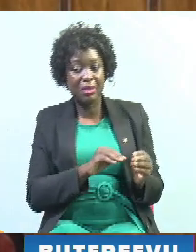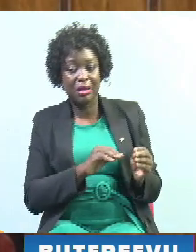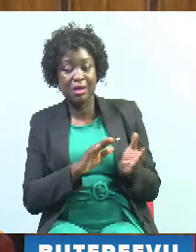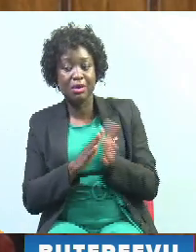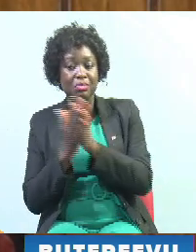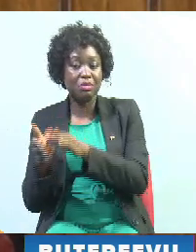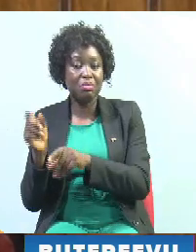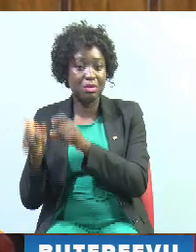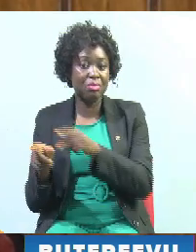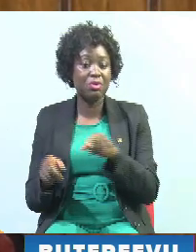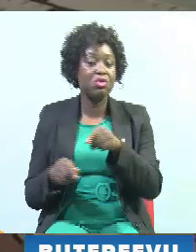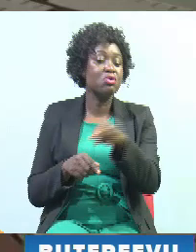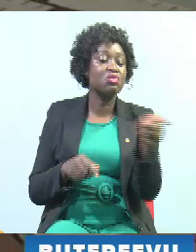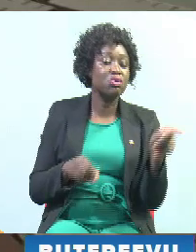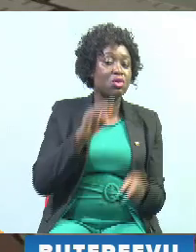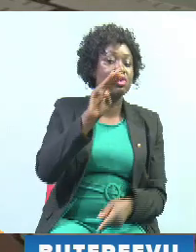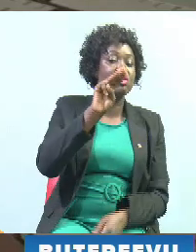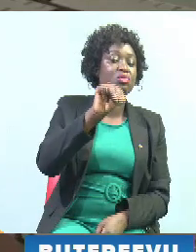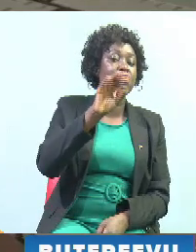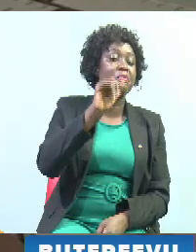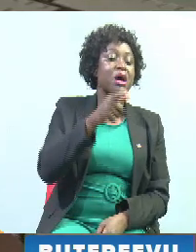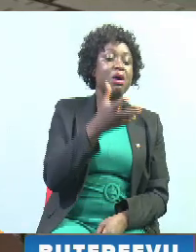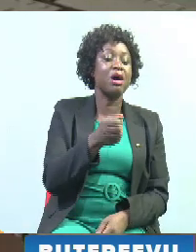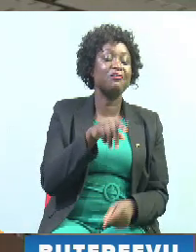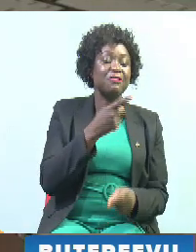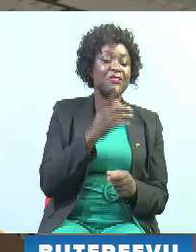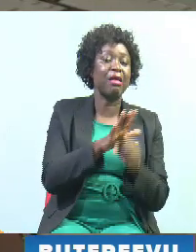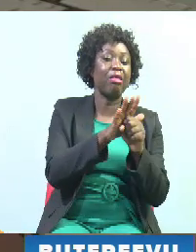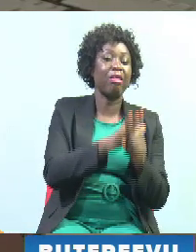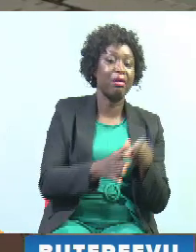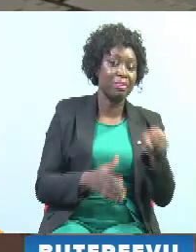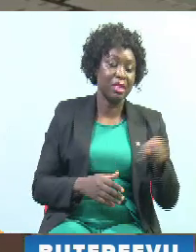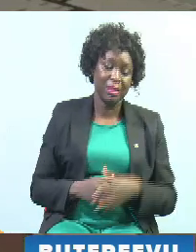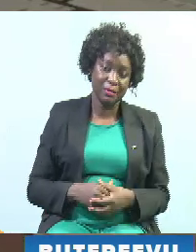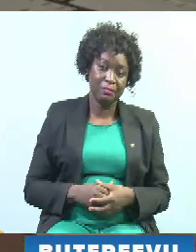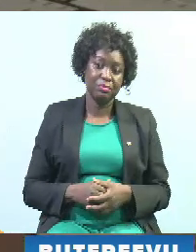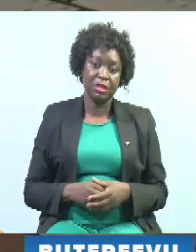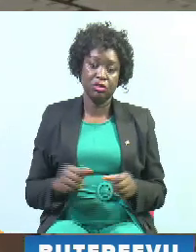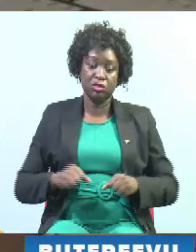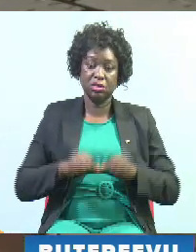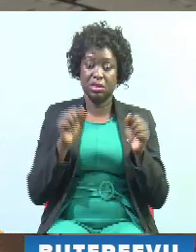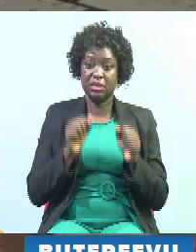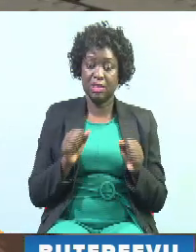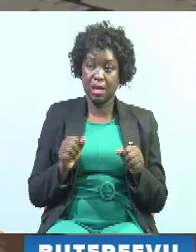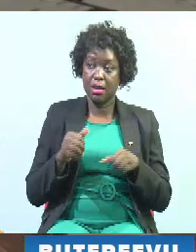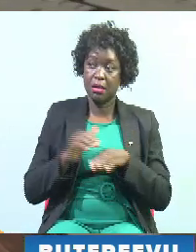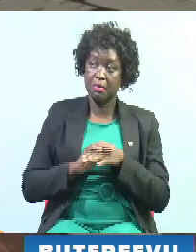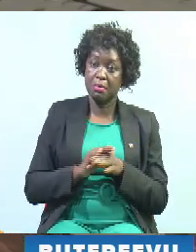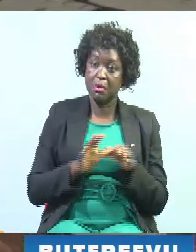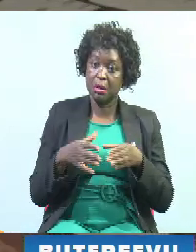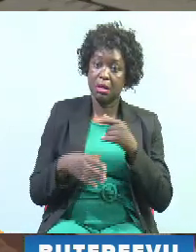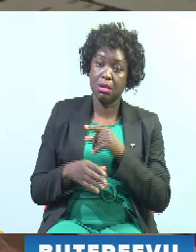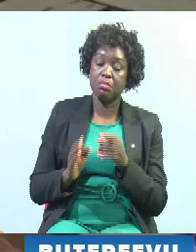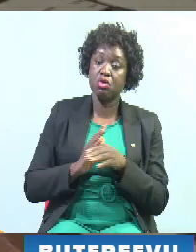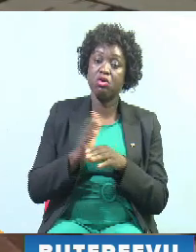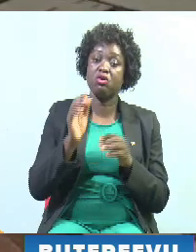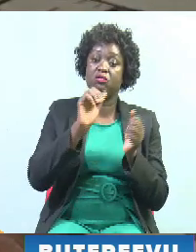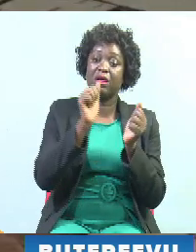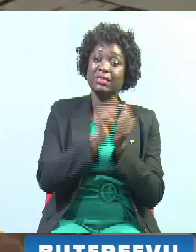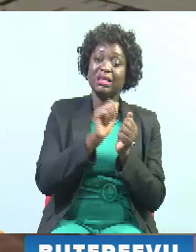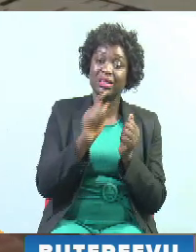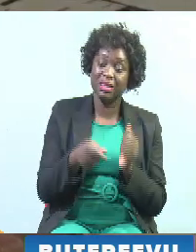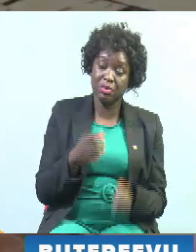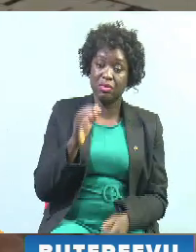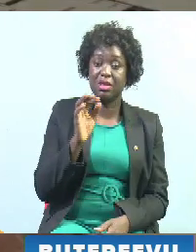kufufumya abana abalina Mmayiro. Bano nga bakulembeddwamu ssentebe waabwe Muhammad Mwanga Kivumbi bagamba nti ku square miles zisoba 18